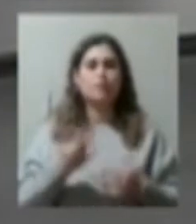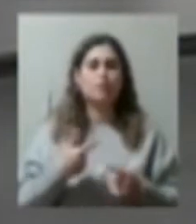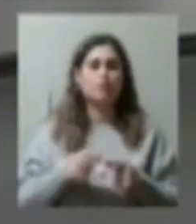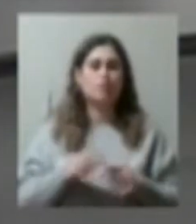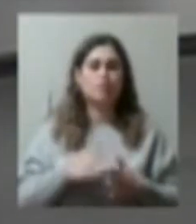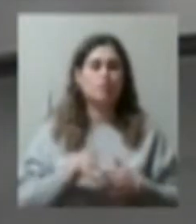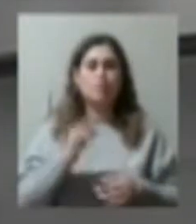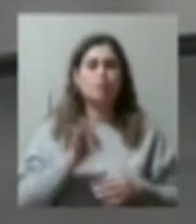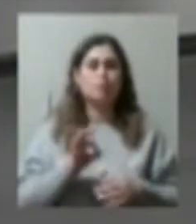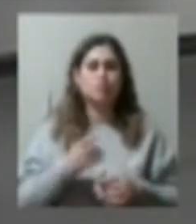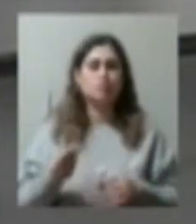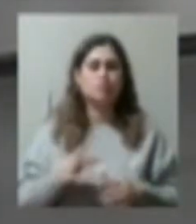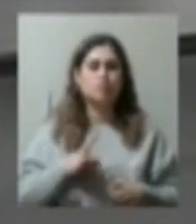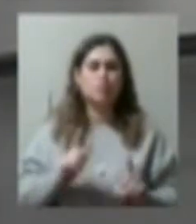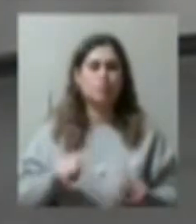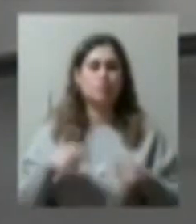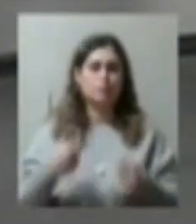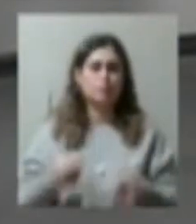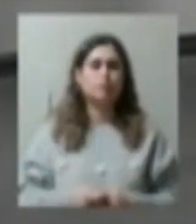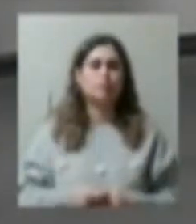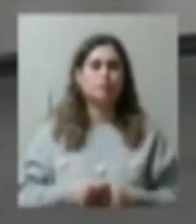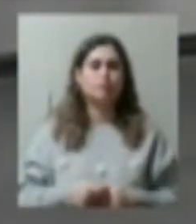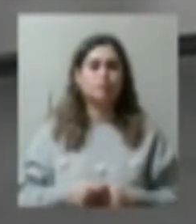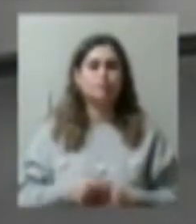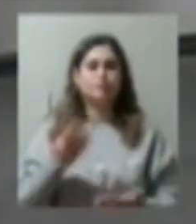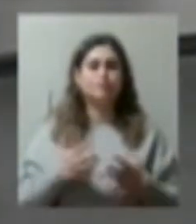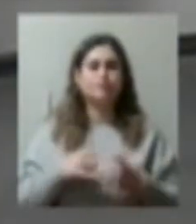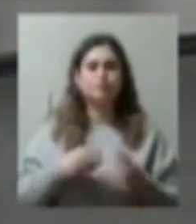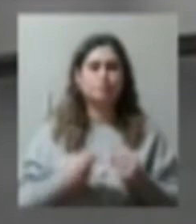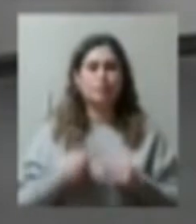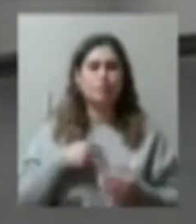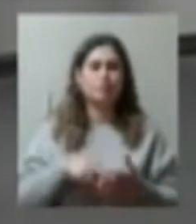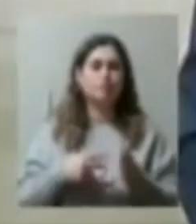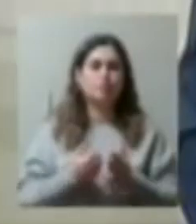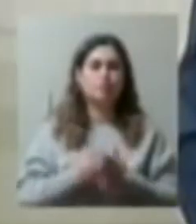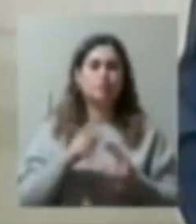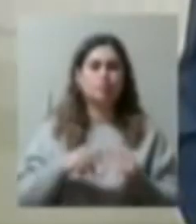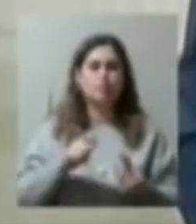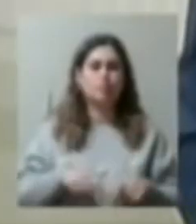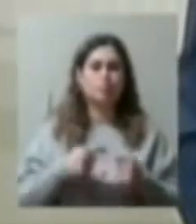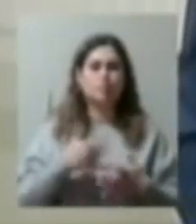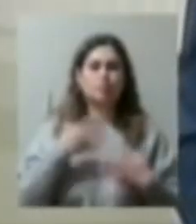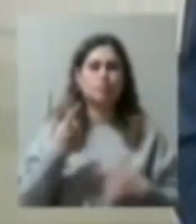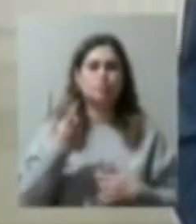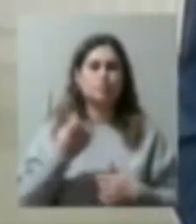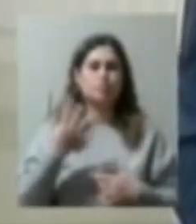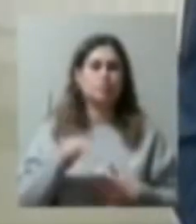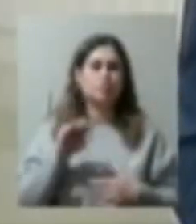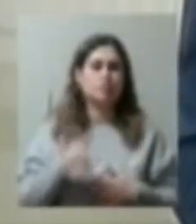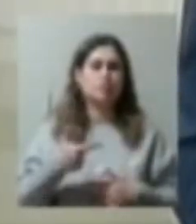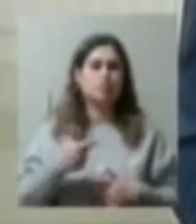процентів земель було передано власністю? Якщо взагалі, то ми плануємо до кінця року передати більше 140 тисяч